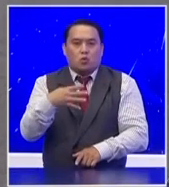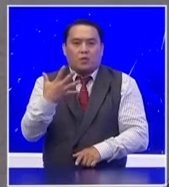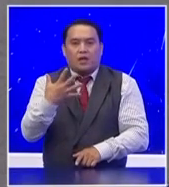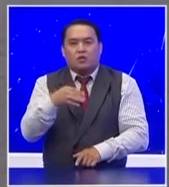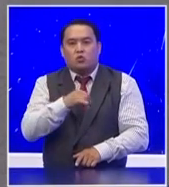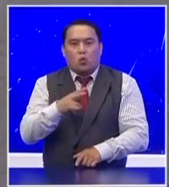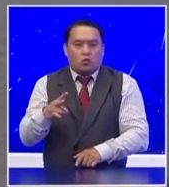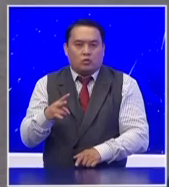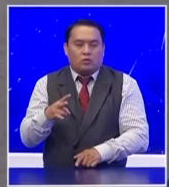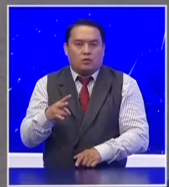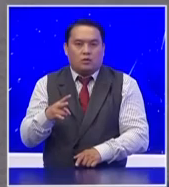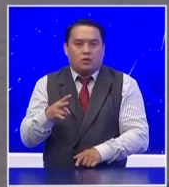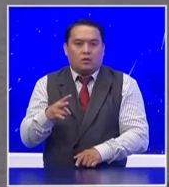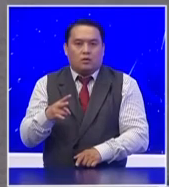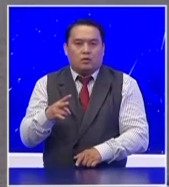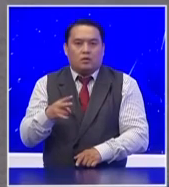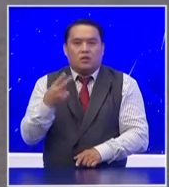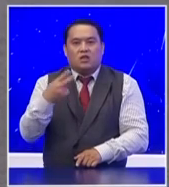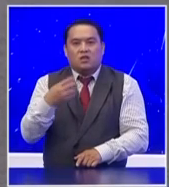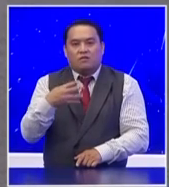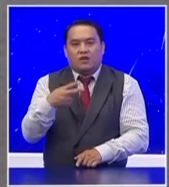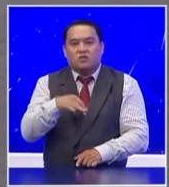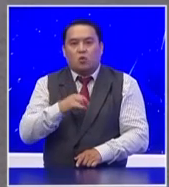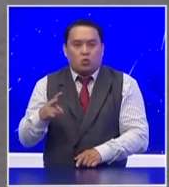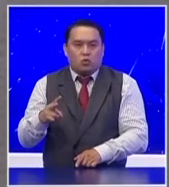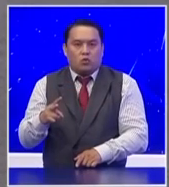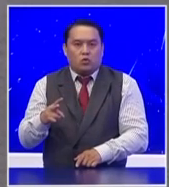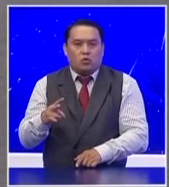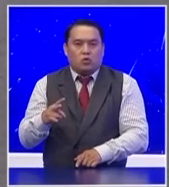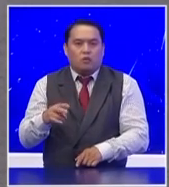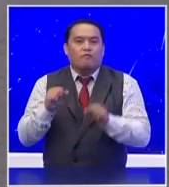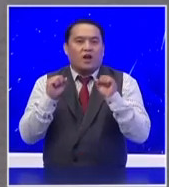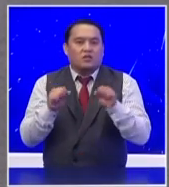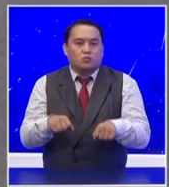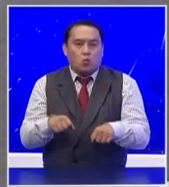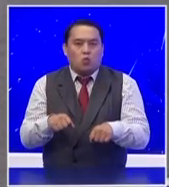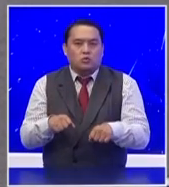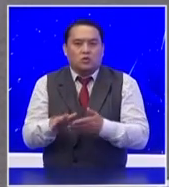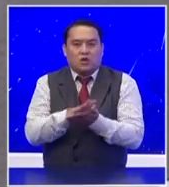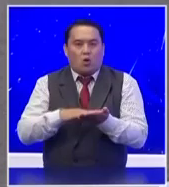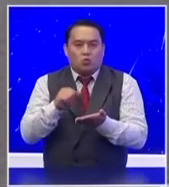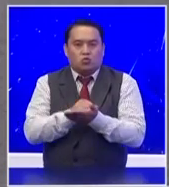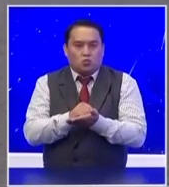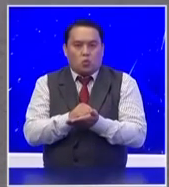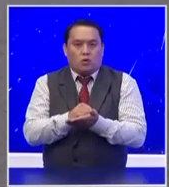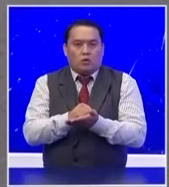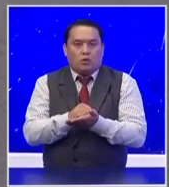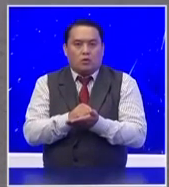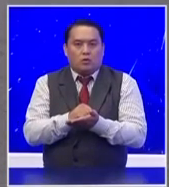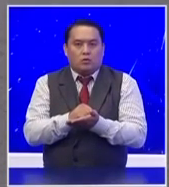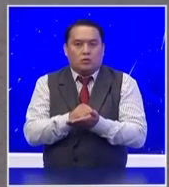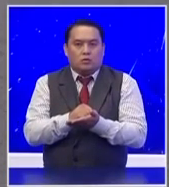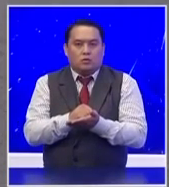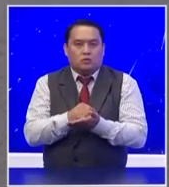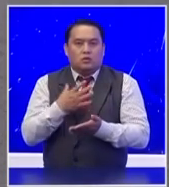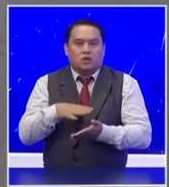составляют 10-15-20 тонн. И они могут всю дорогу разбить. Завтра получится, скажут, строят дорогу